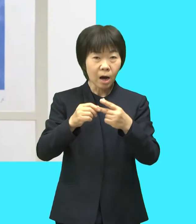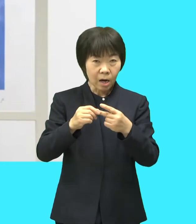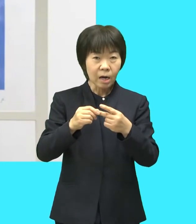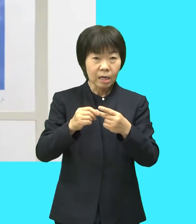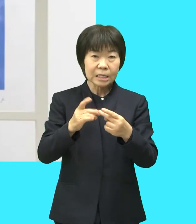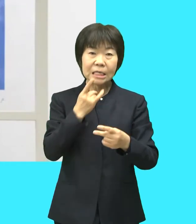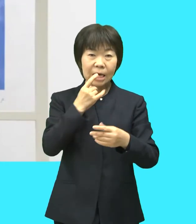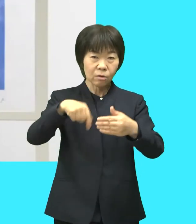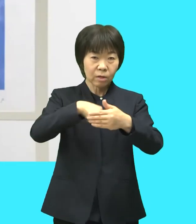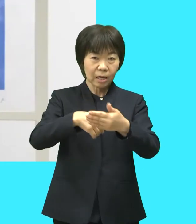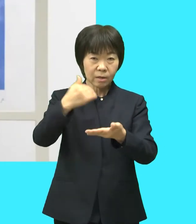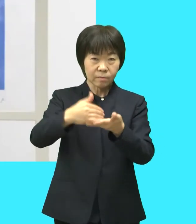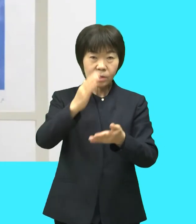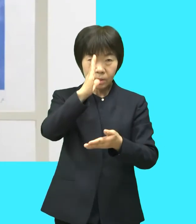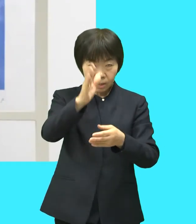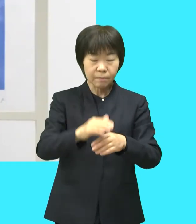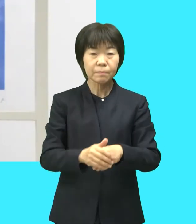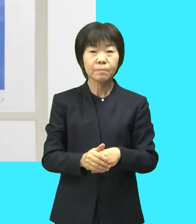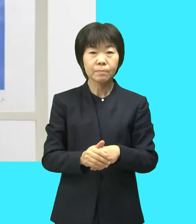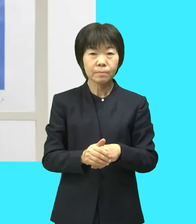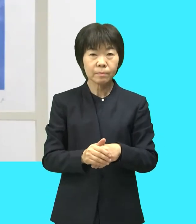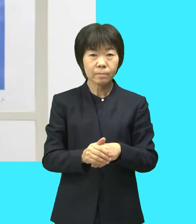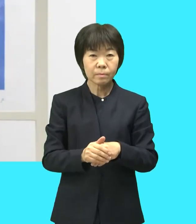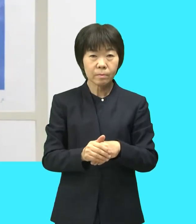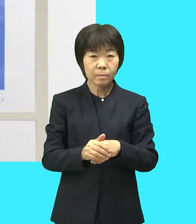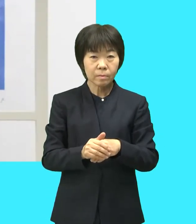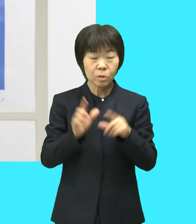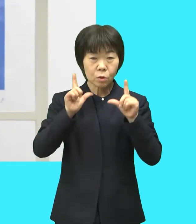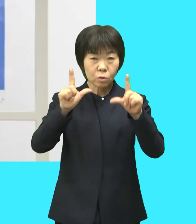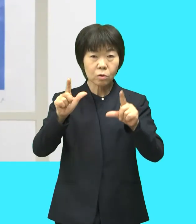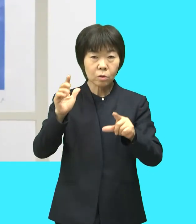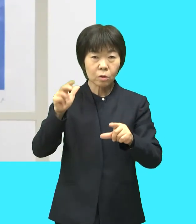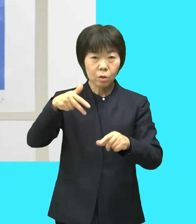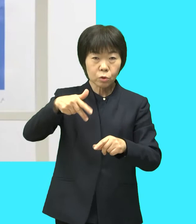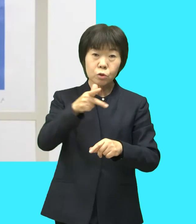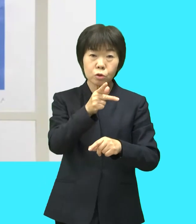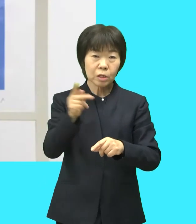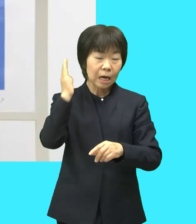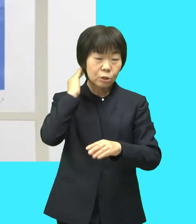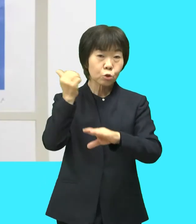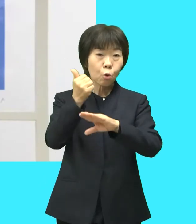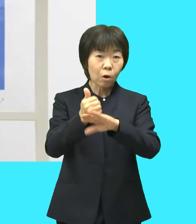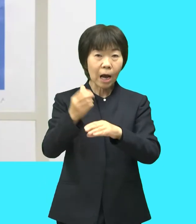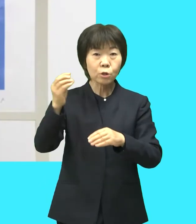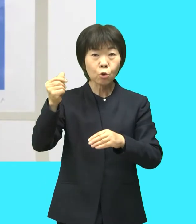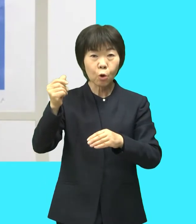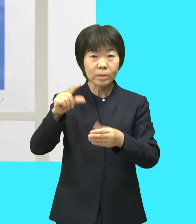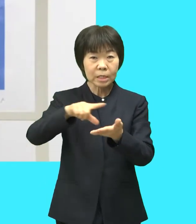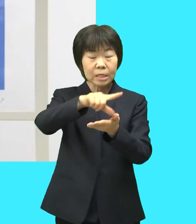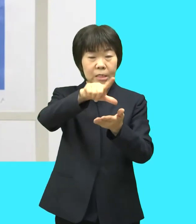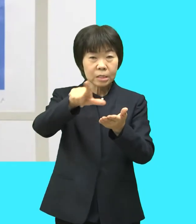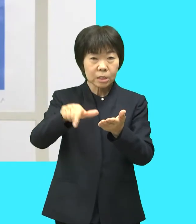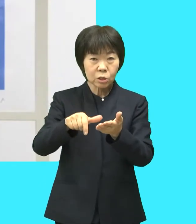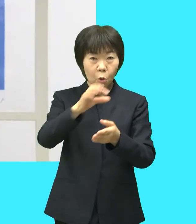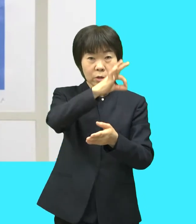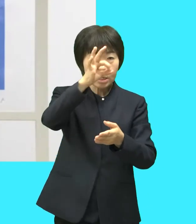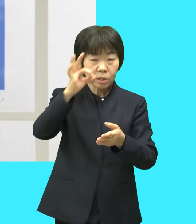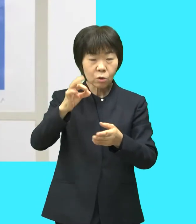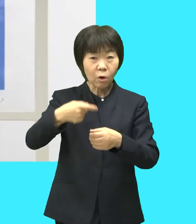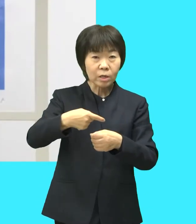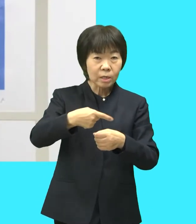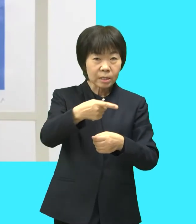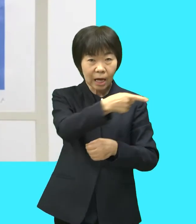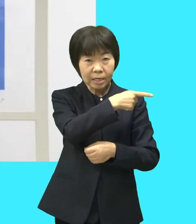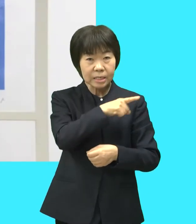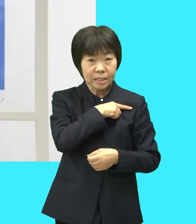ところを教えてください。 はい、菅首相が土曜日に地方視察の第1弾で福